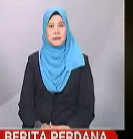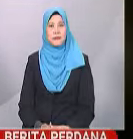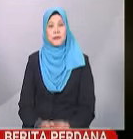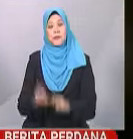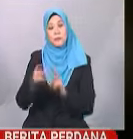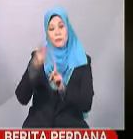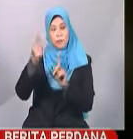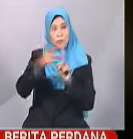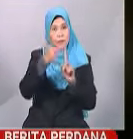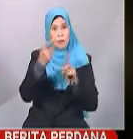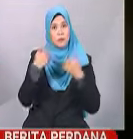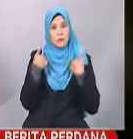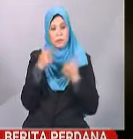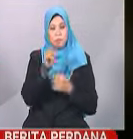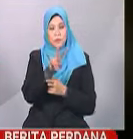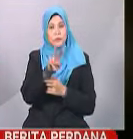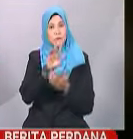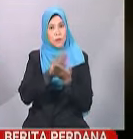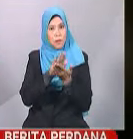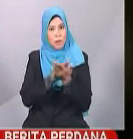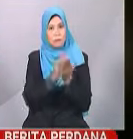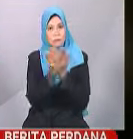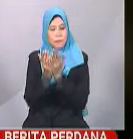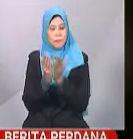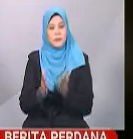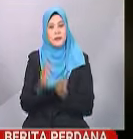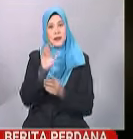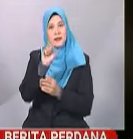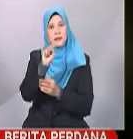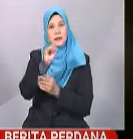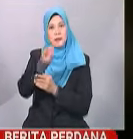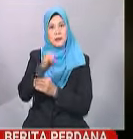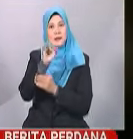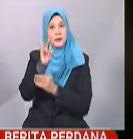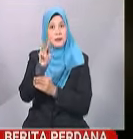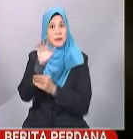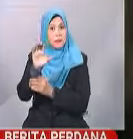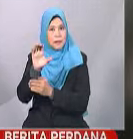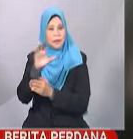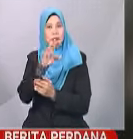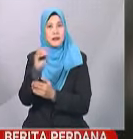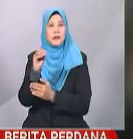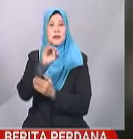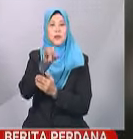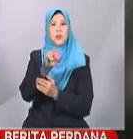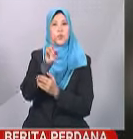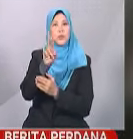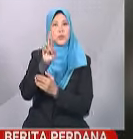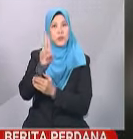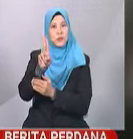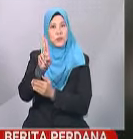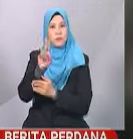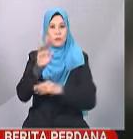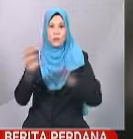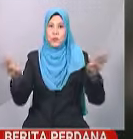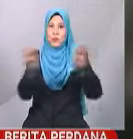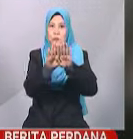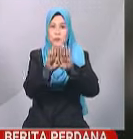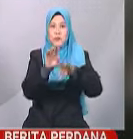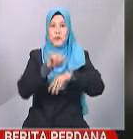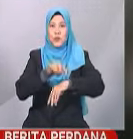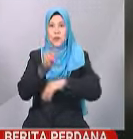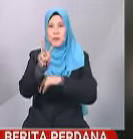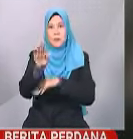Di Pulau Pinang pula, dua PPS Sekolah Jenis Kebangsaan Cina, SJKC True Light dan Sekolah Kebangsaan Juru ditutup jam 2 petang tadi.